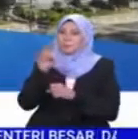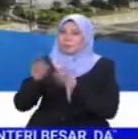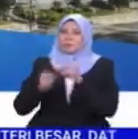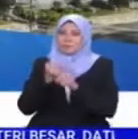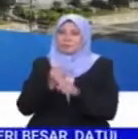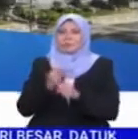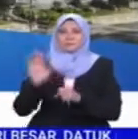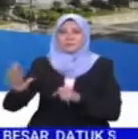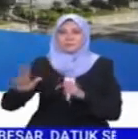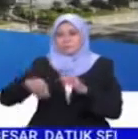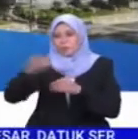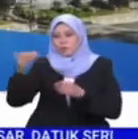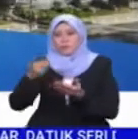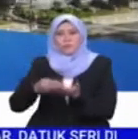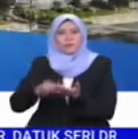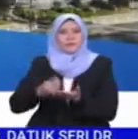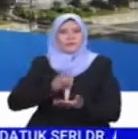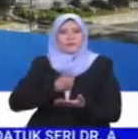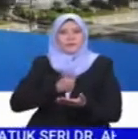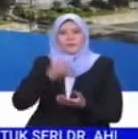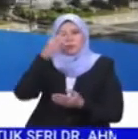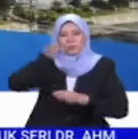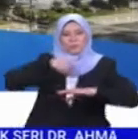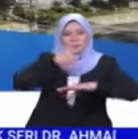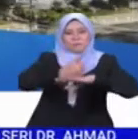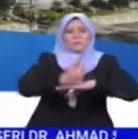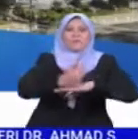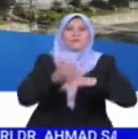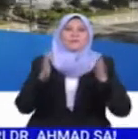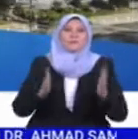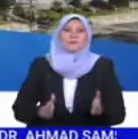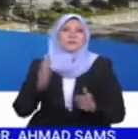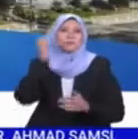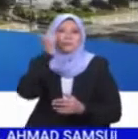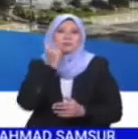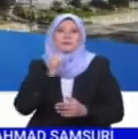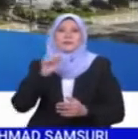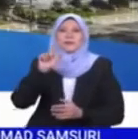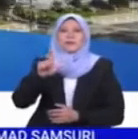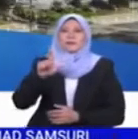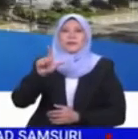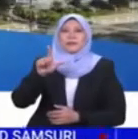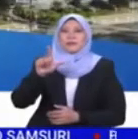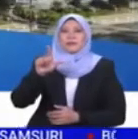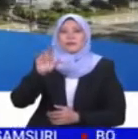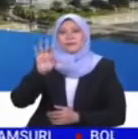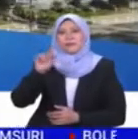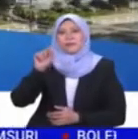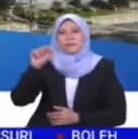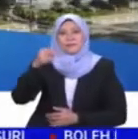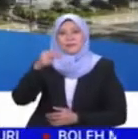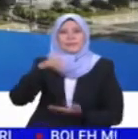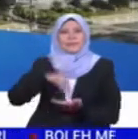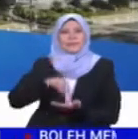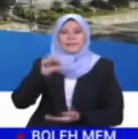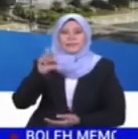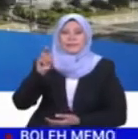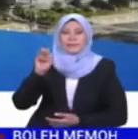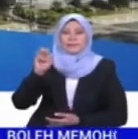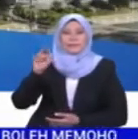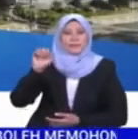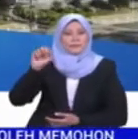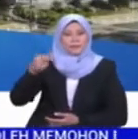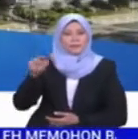pusat jagaan warga emas dikenali Pertubuhan Kebajikan Warga Emas Al-Fatah di Semenyih. Muhammad Azlan Abdul Rahman yang